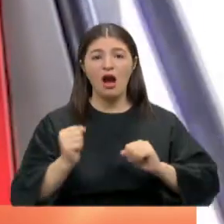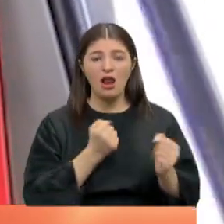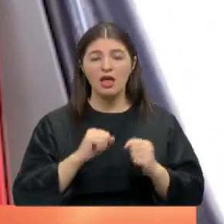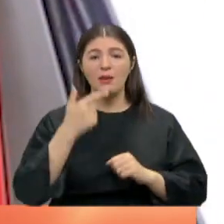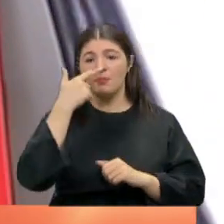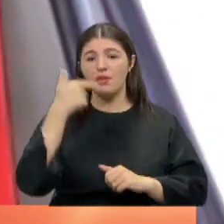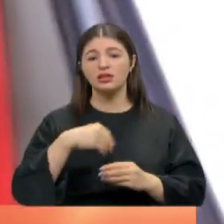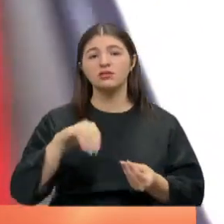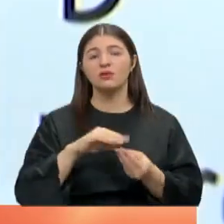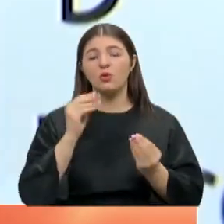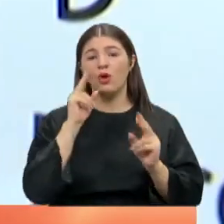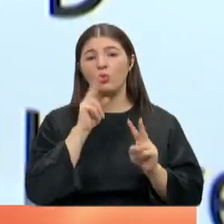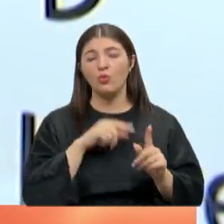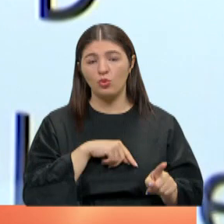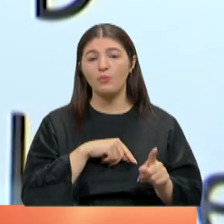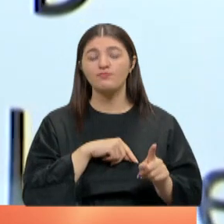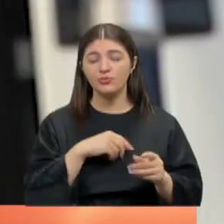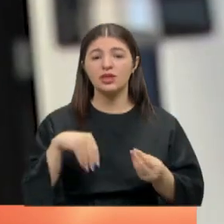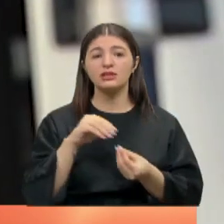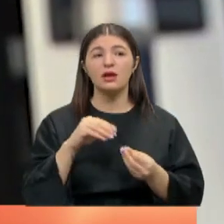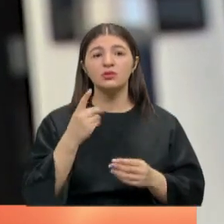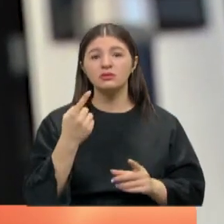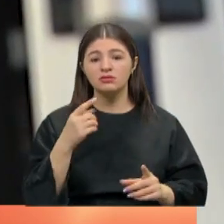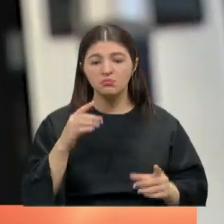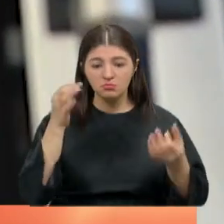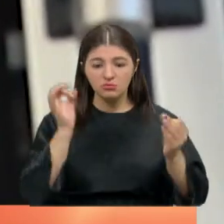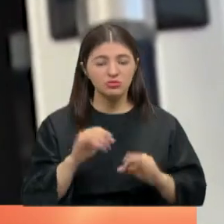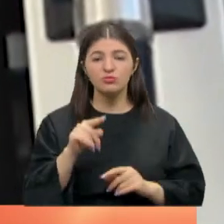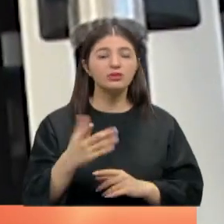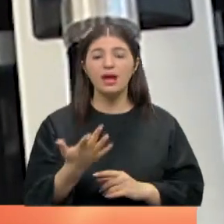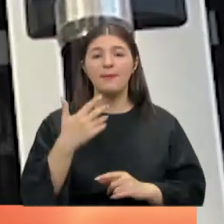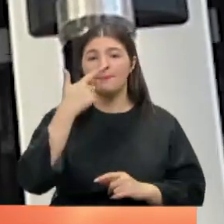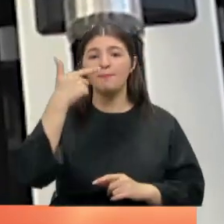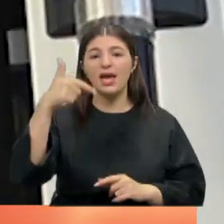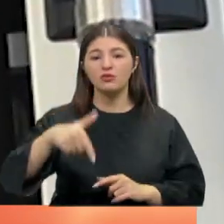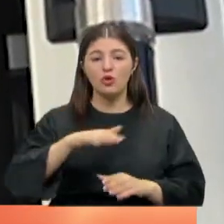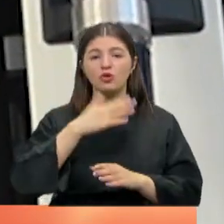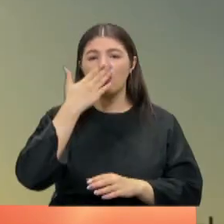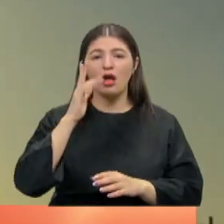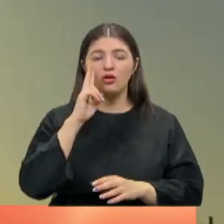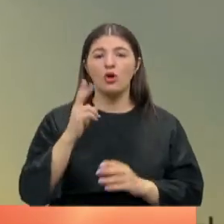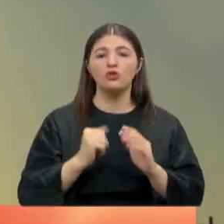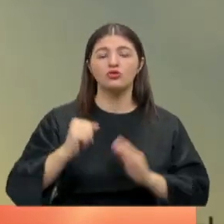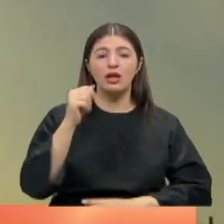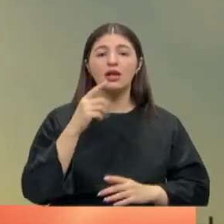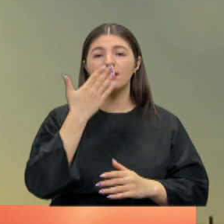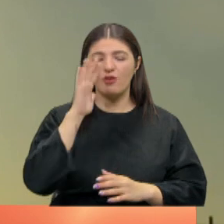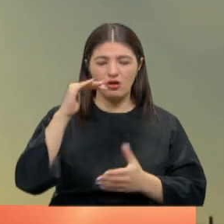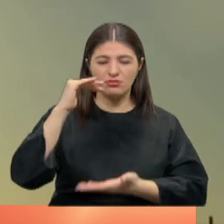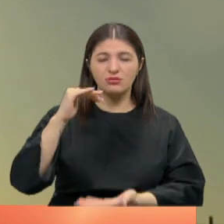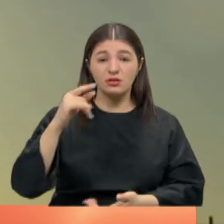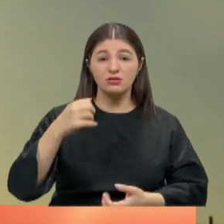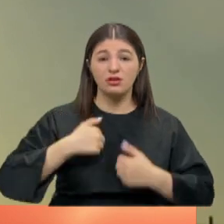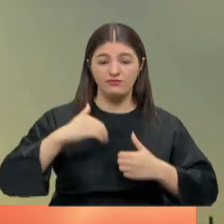hareketlilik akaryakıta zam olarak yansıyor zammın fitilini ateşleyen bu kez Petrol fiyatlarındaki Yükseliş olduk brent petrolün